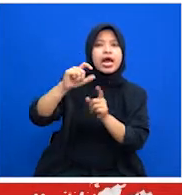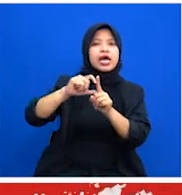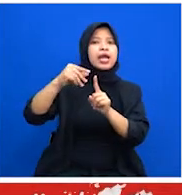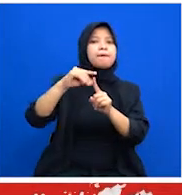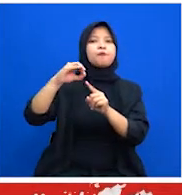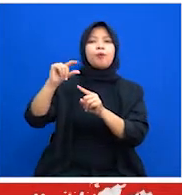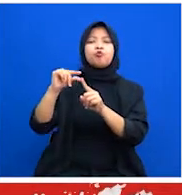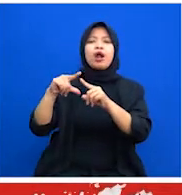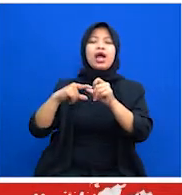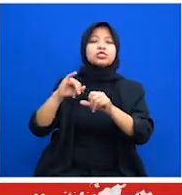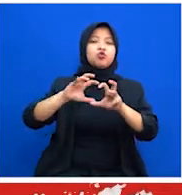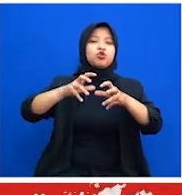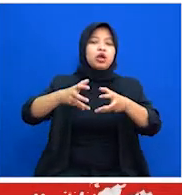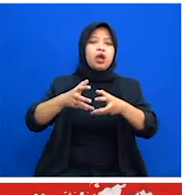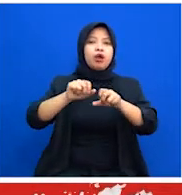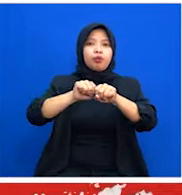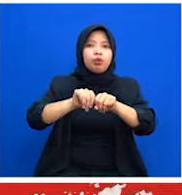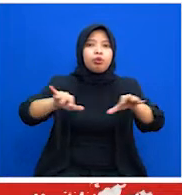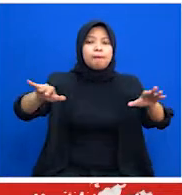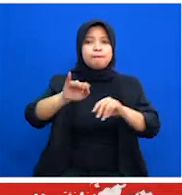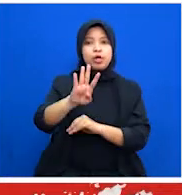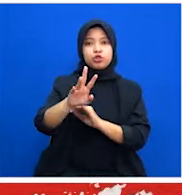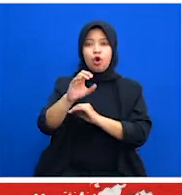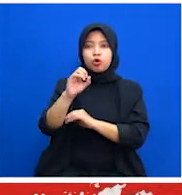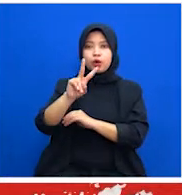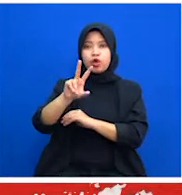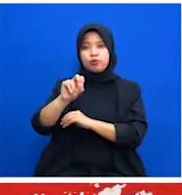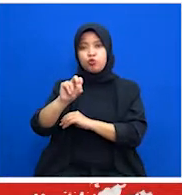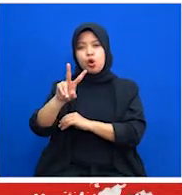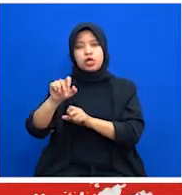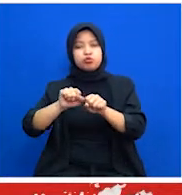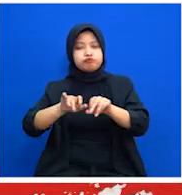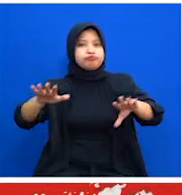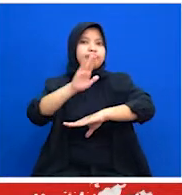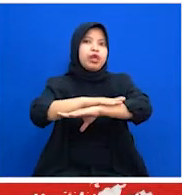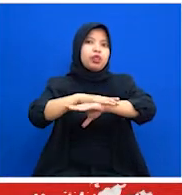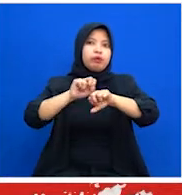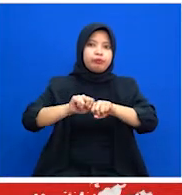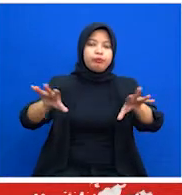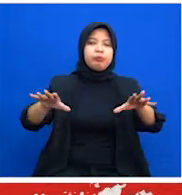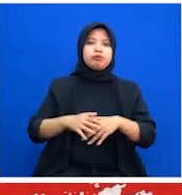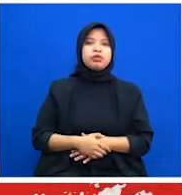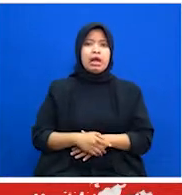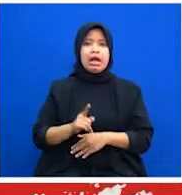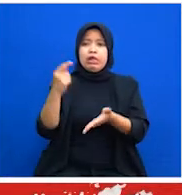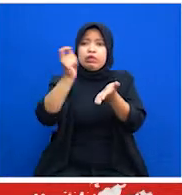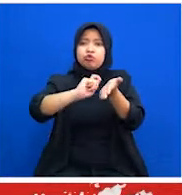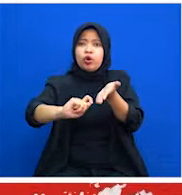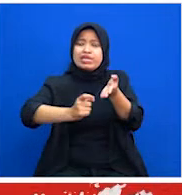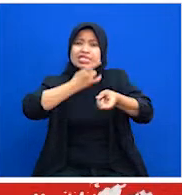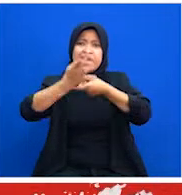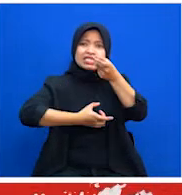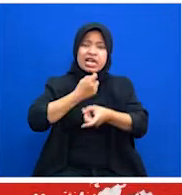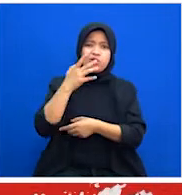dunia unggahan itu bisa berpada 4 Oktober 2021 semesta bersabda menuliskan